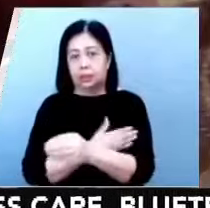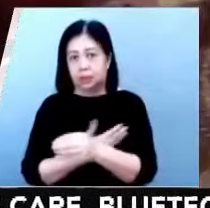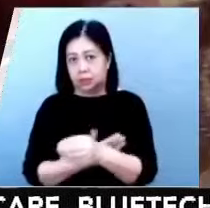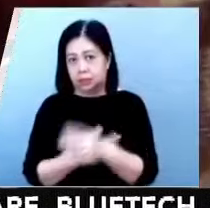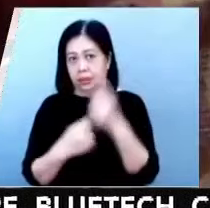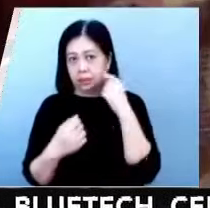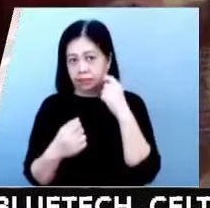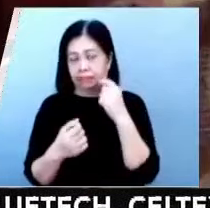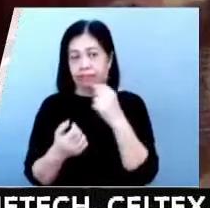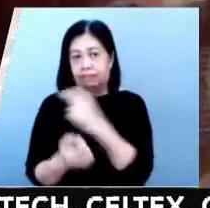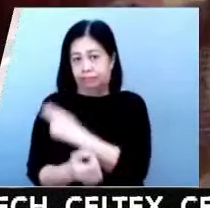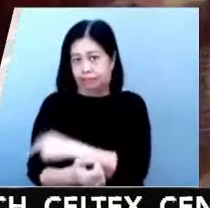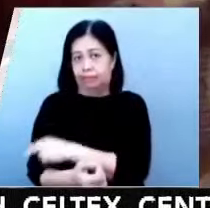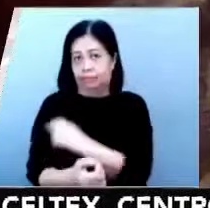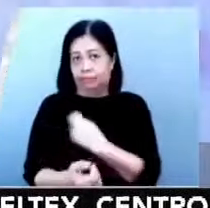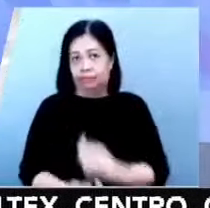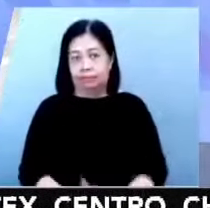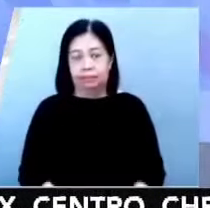pagamutan.